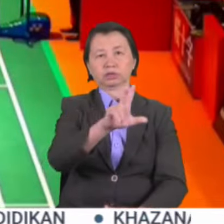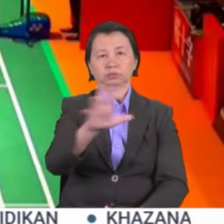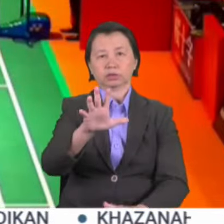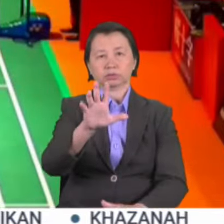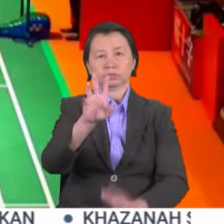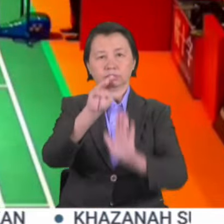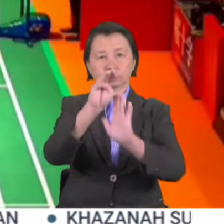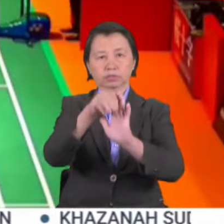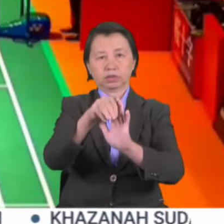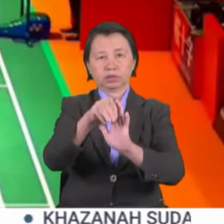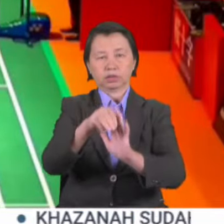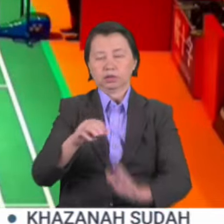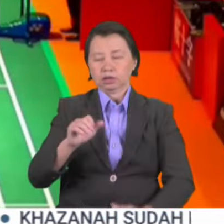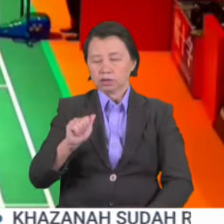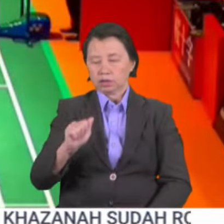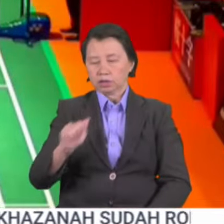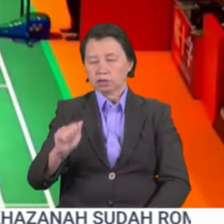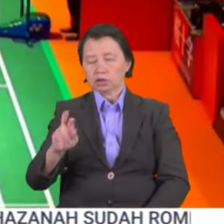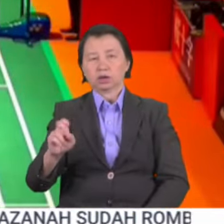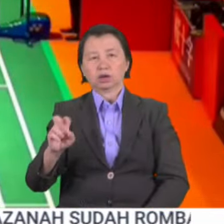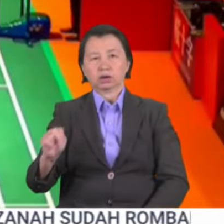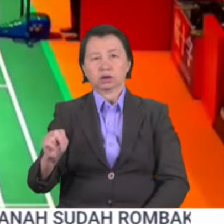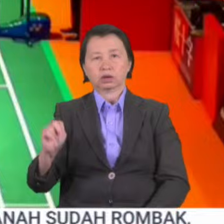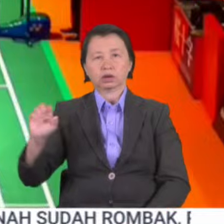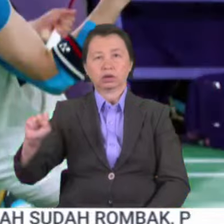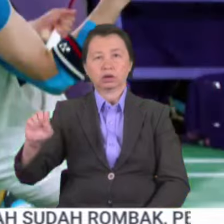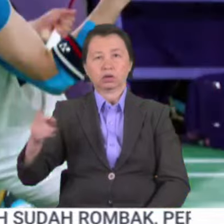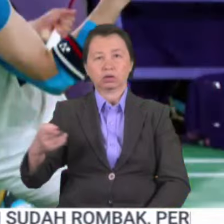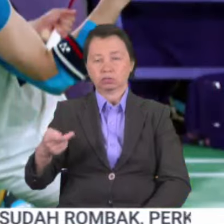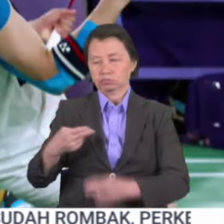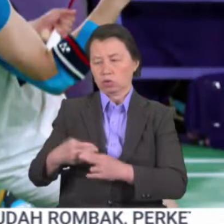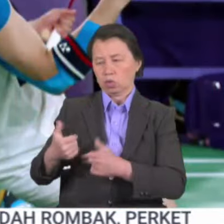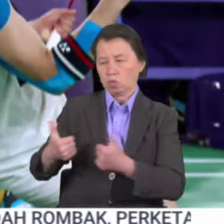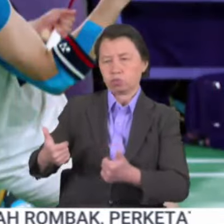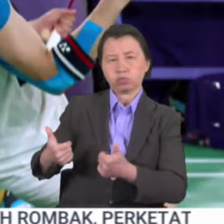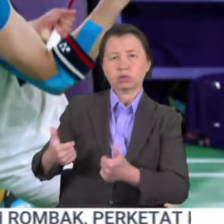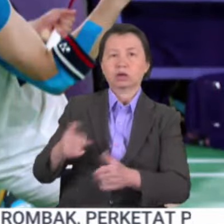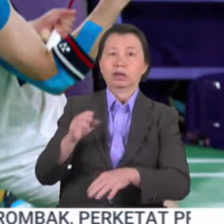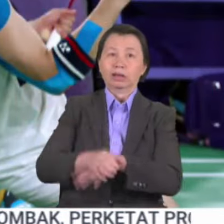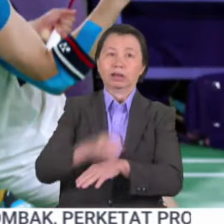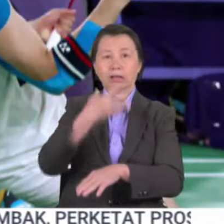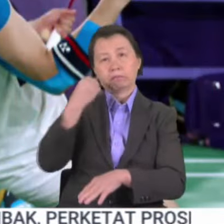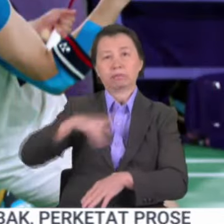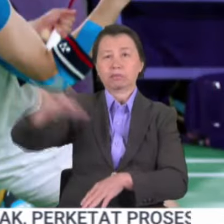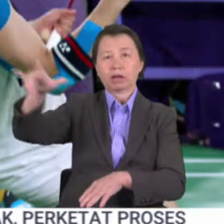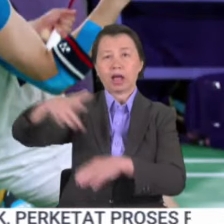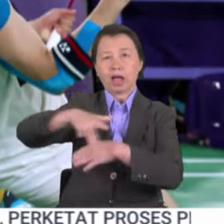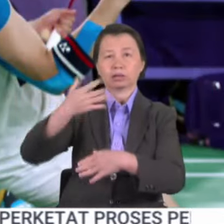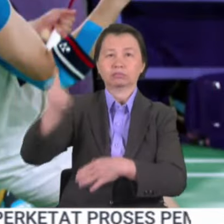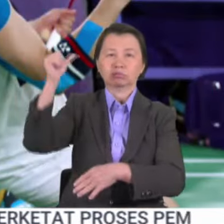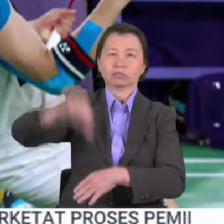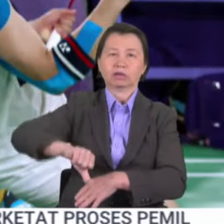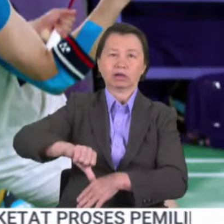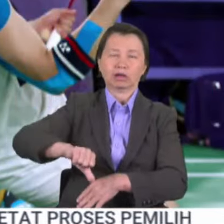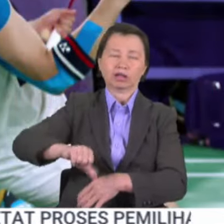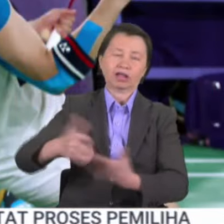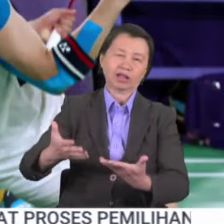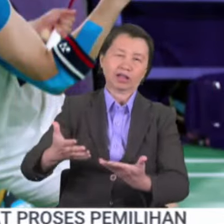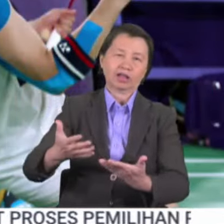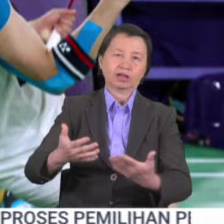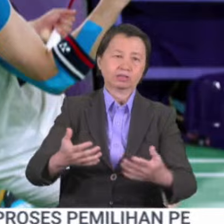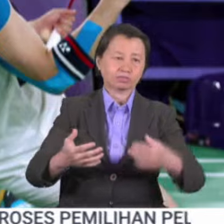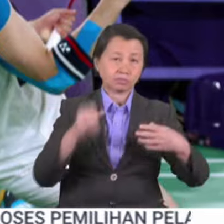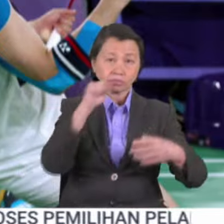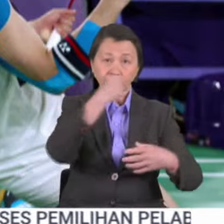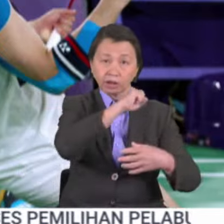35 minit. Aaron Chia Soh Wui antara nama besar yang terpaksa pulang awal selepas tewas wakil Taiwan Siang